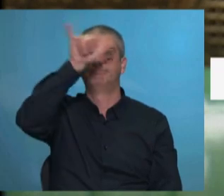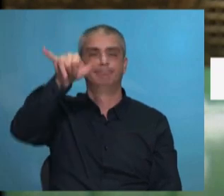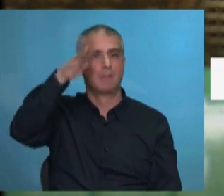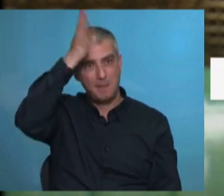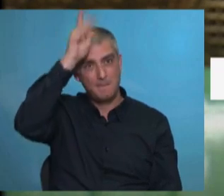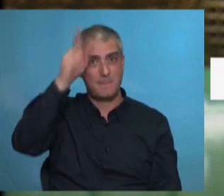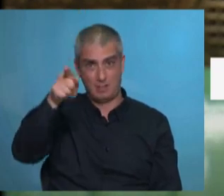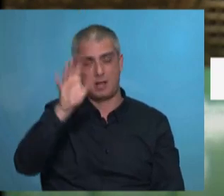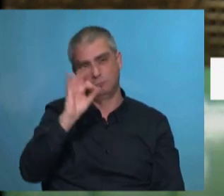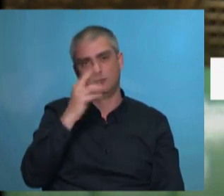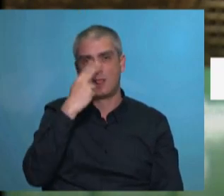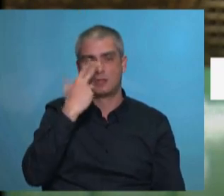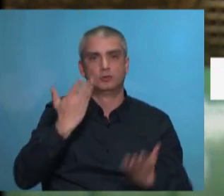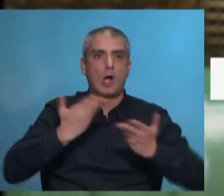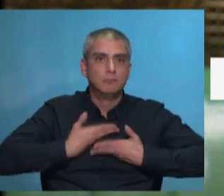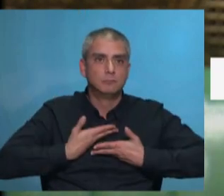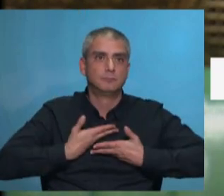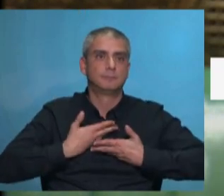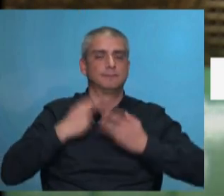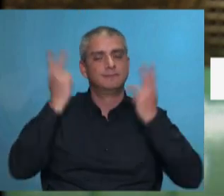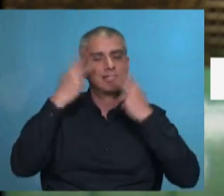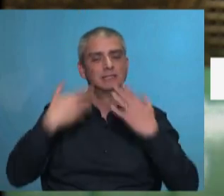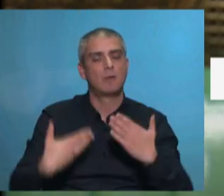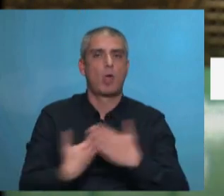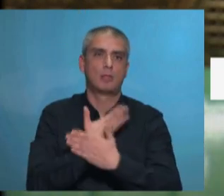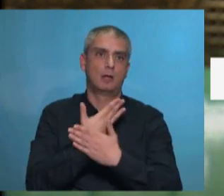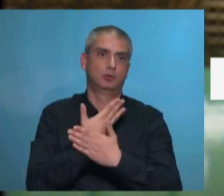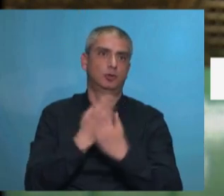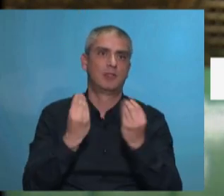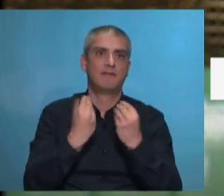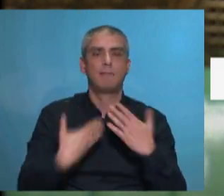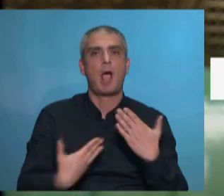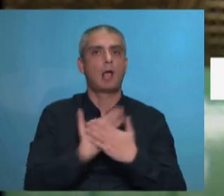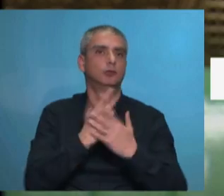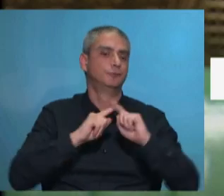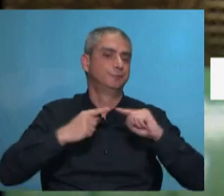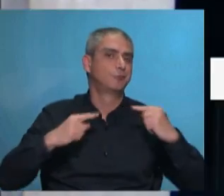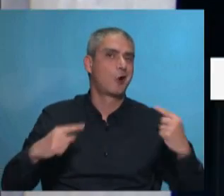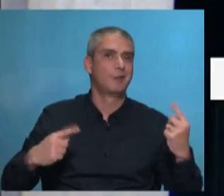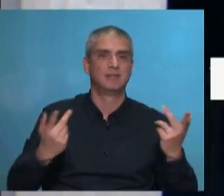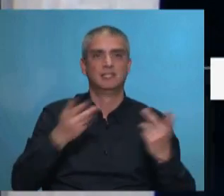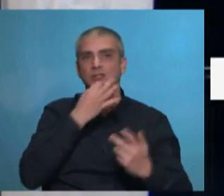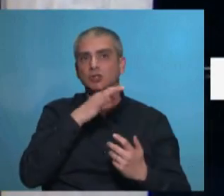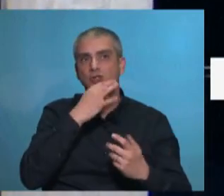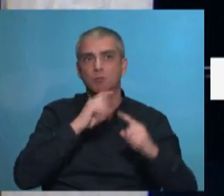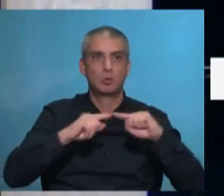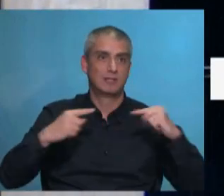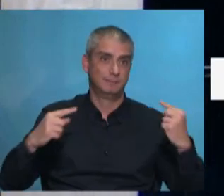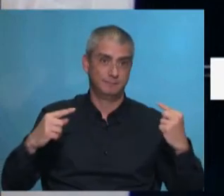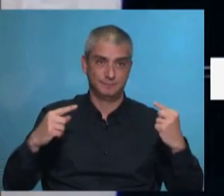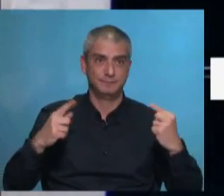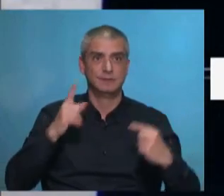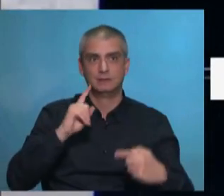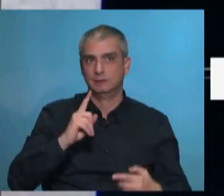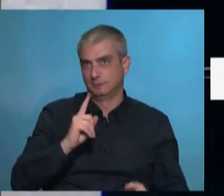לנסות ולהשיג באמת הסכמות חדשות, דברים חדשים, כל מיני שיפורים כאלה ואחרים. צריך